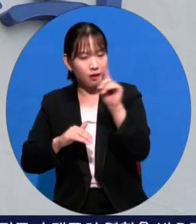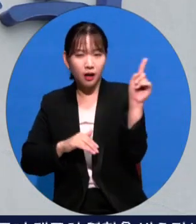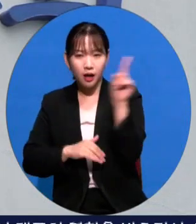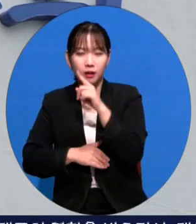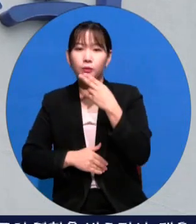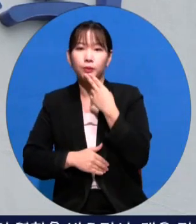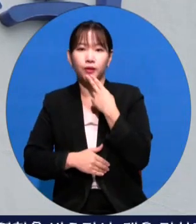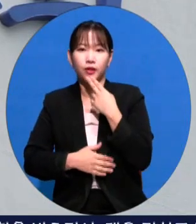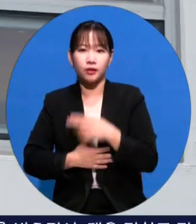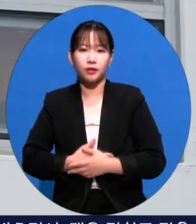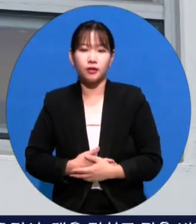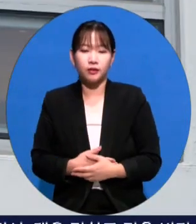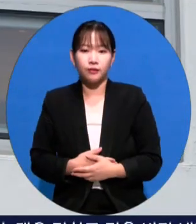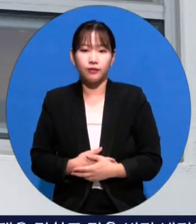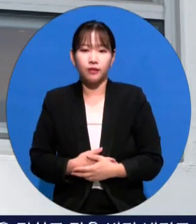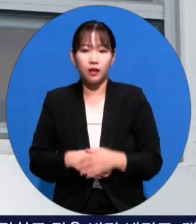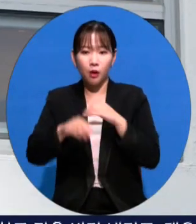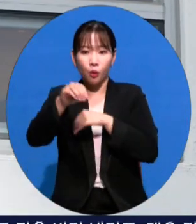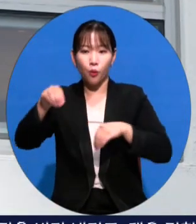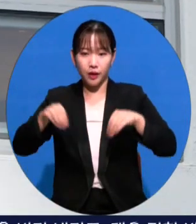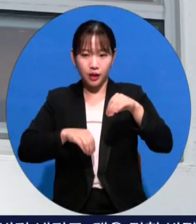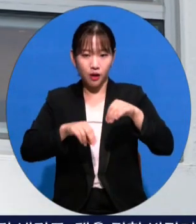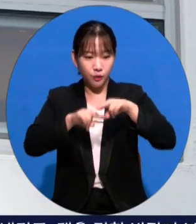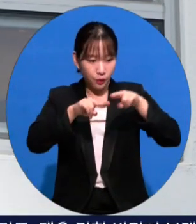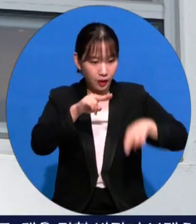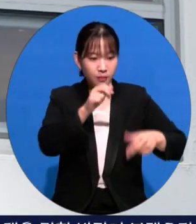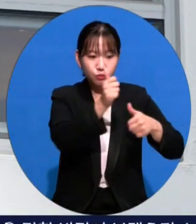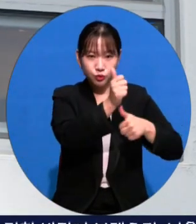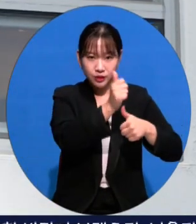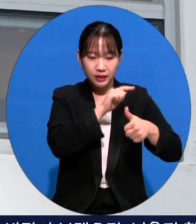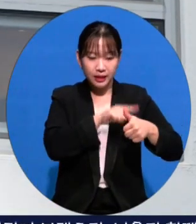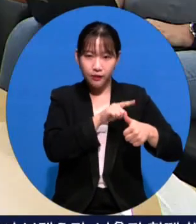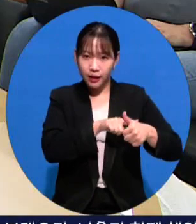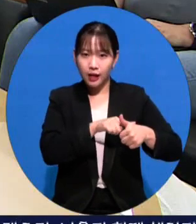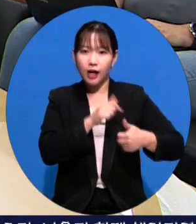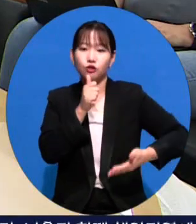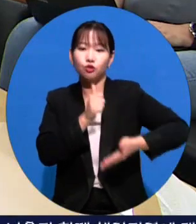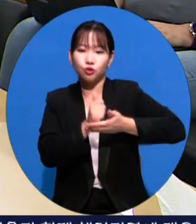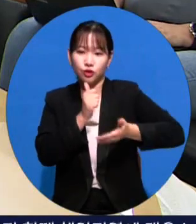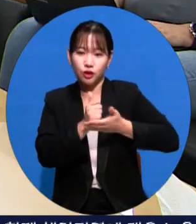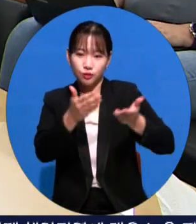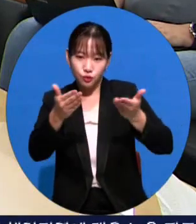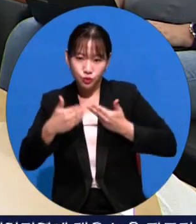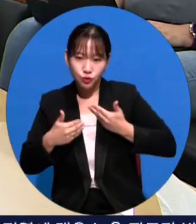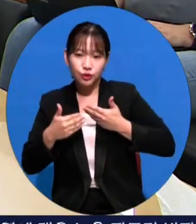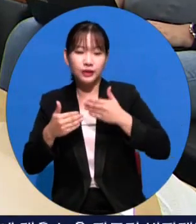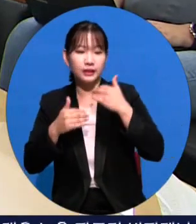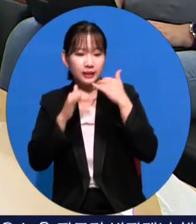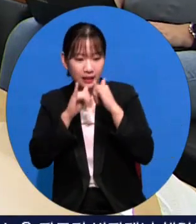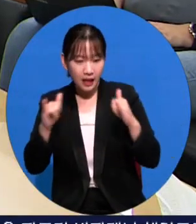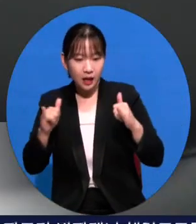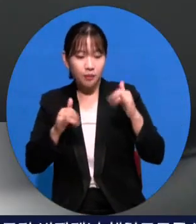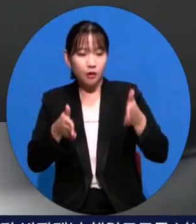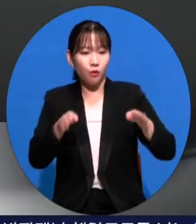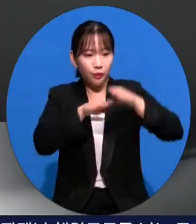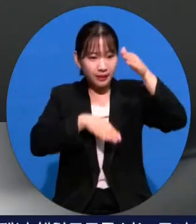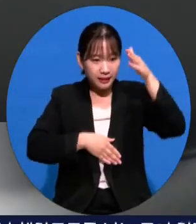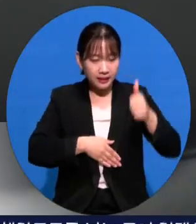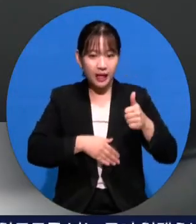모두 배제했습니다. 오히려 퇴임하는 부원장이 추천하는 인사를 원장이 구성하는